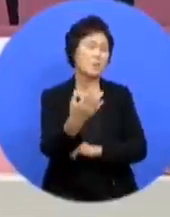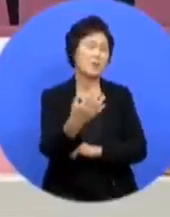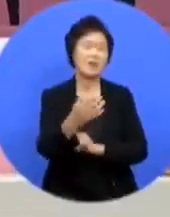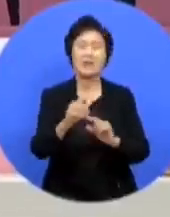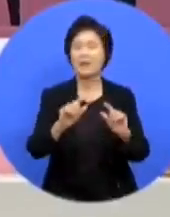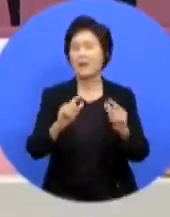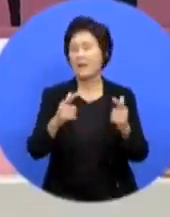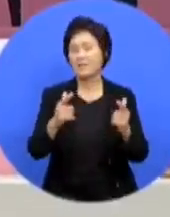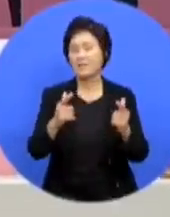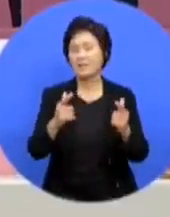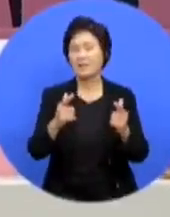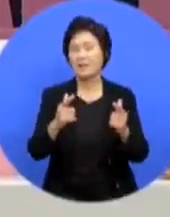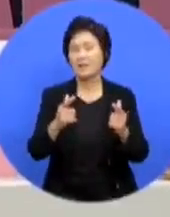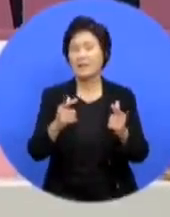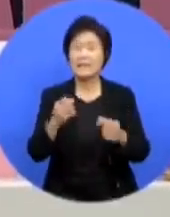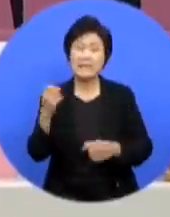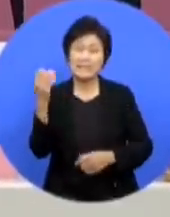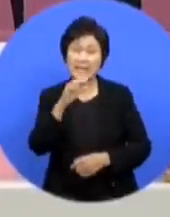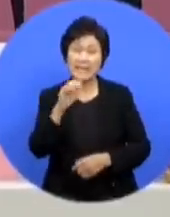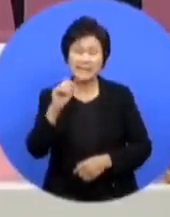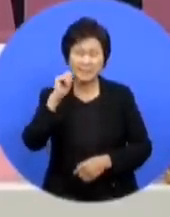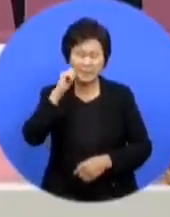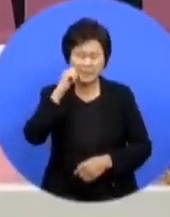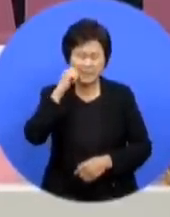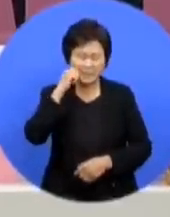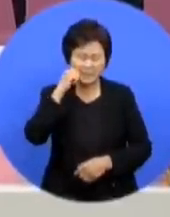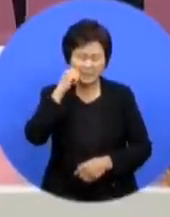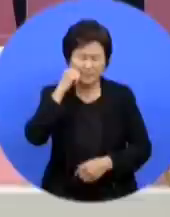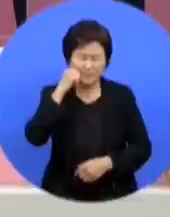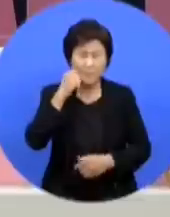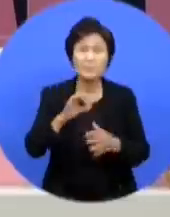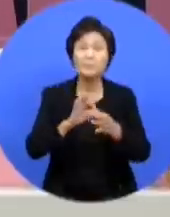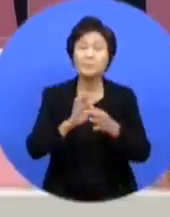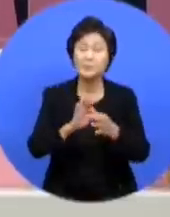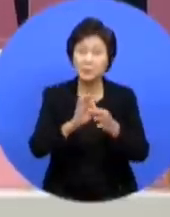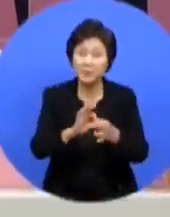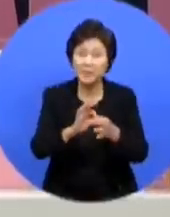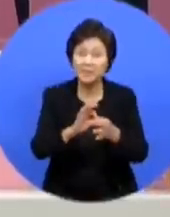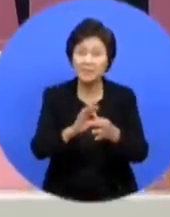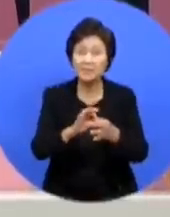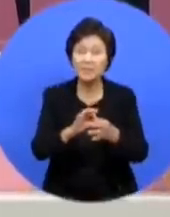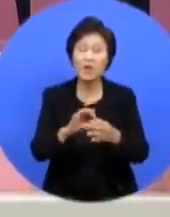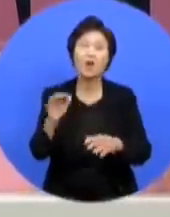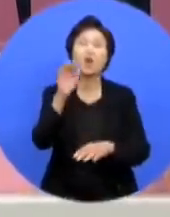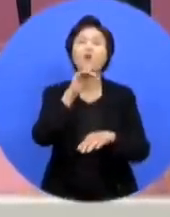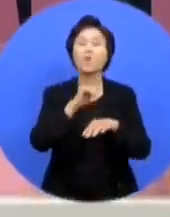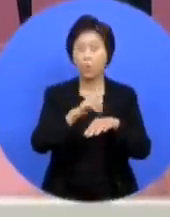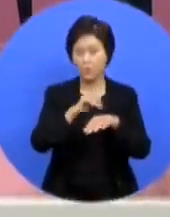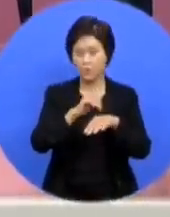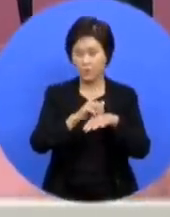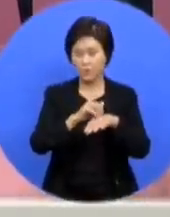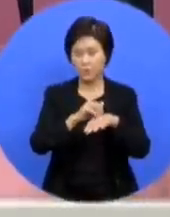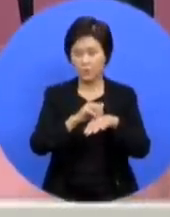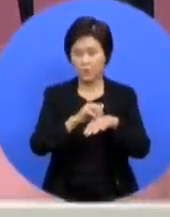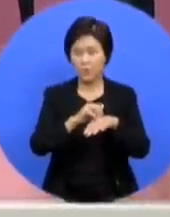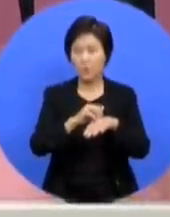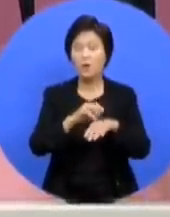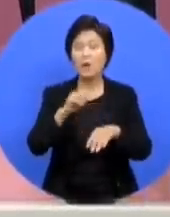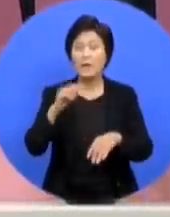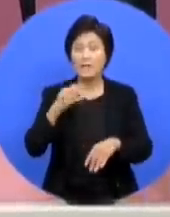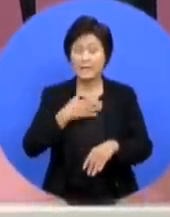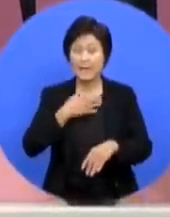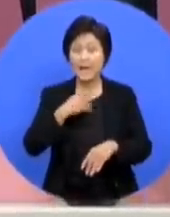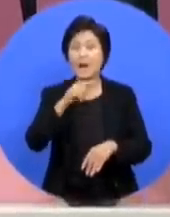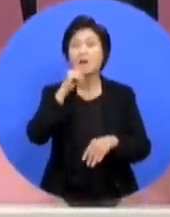환난을 통해서 재난을 통해서 출생시키고 다시 저 땅으로 데려가서 저 땅을 내가 다시 회복하려고